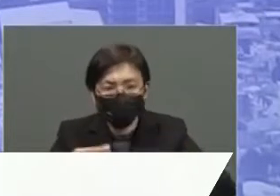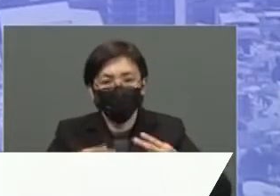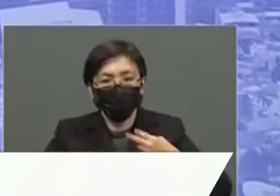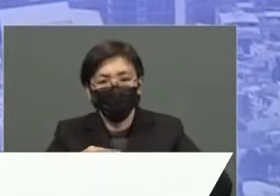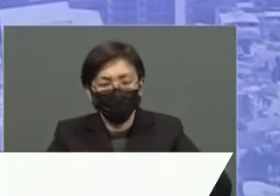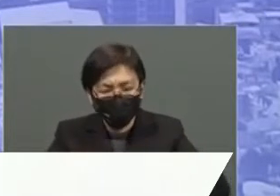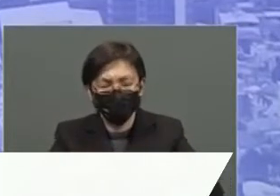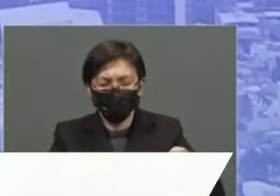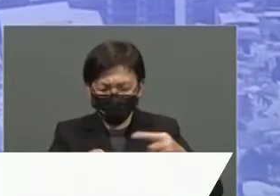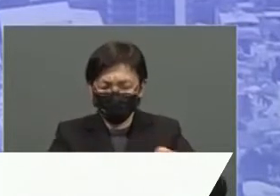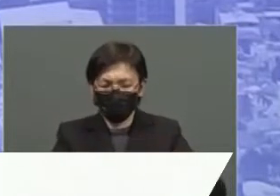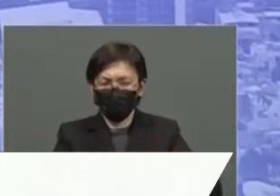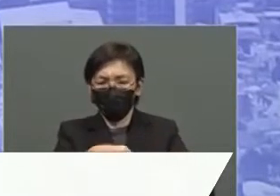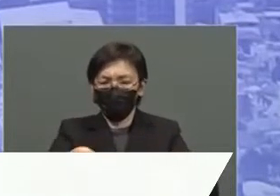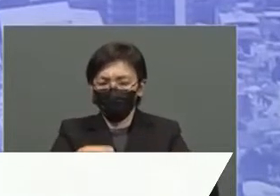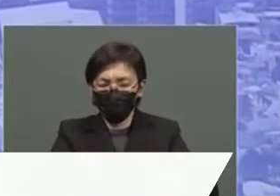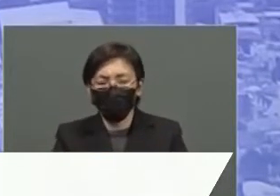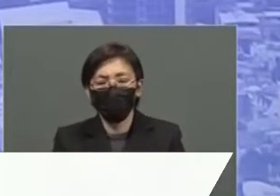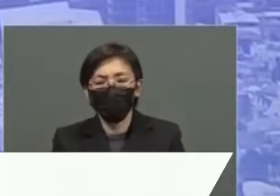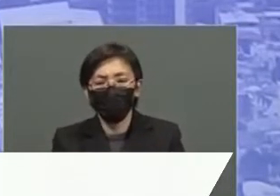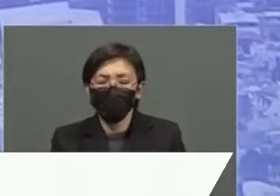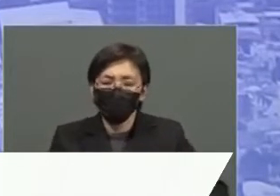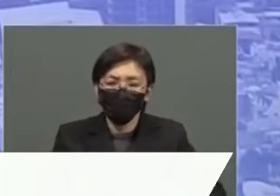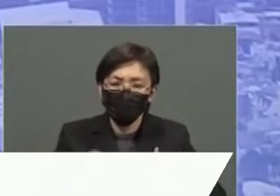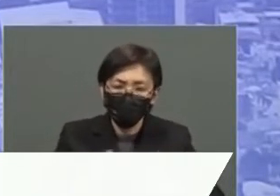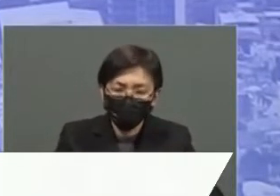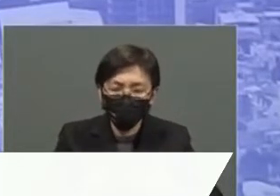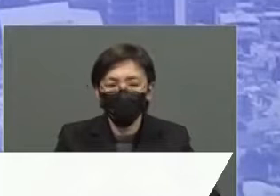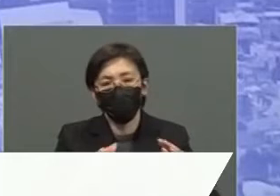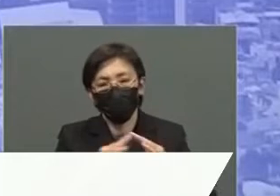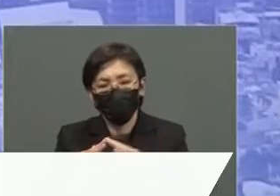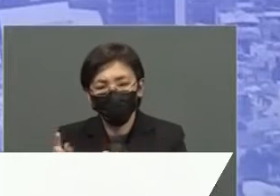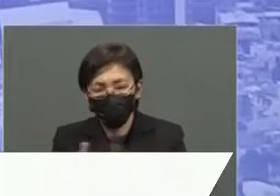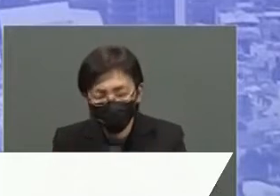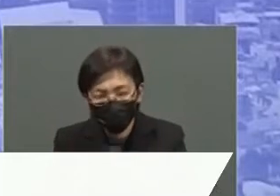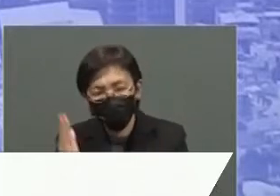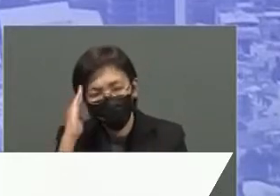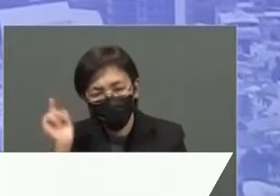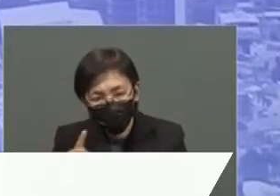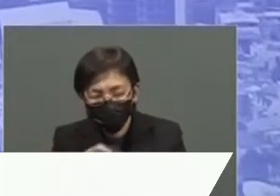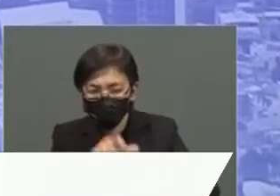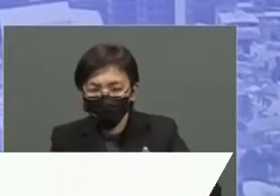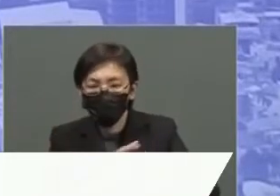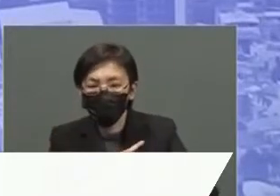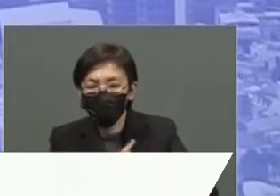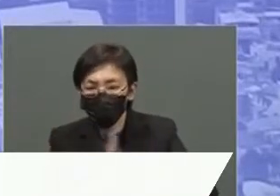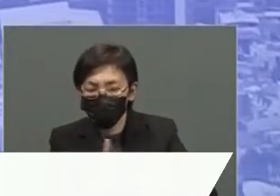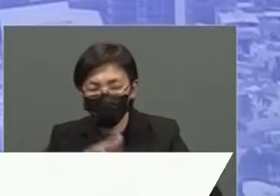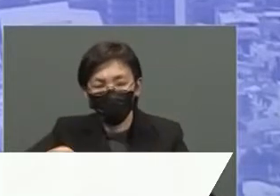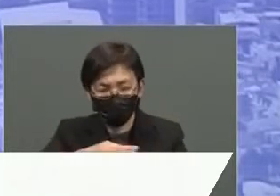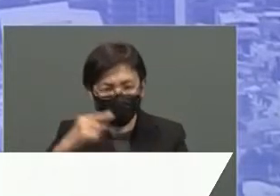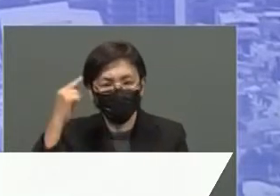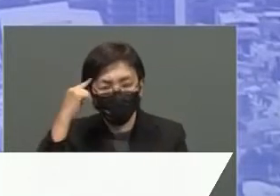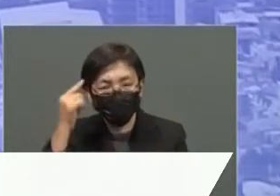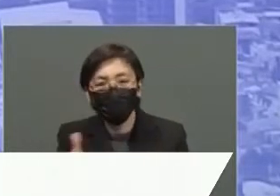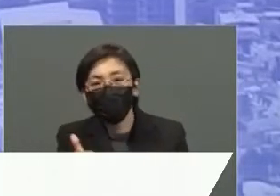คนของท่านไม่ว่าจะเป็นความเป็นอยู่สถานที่ทั้งโครงสร้างและพฤติกรรมโดยส่วนตัวซึ่งรับทราบมาว่า